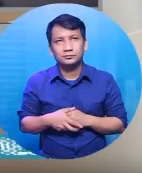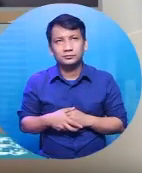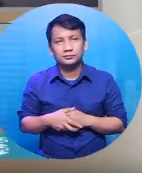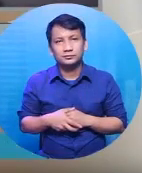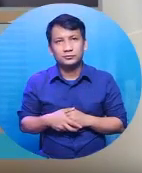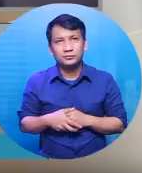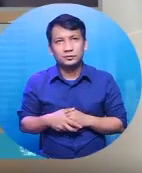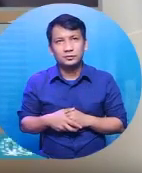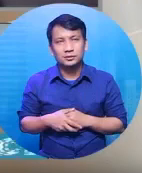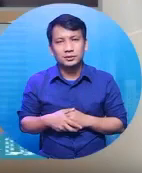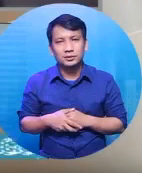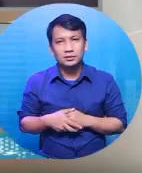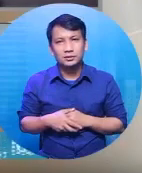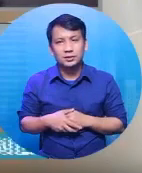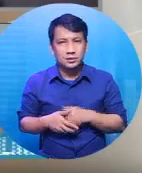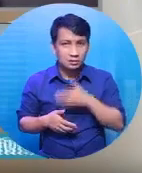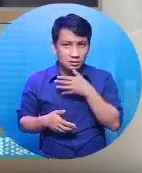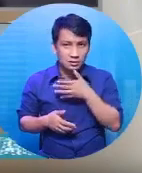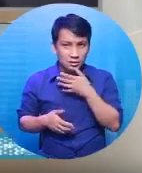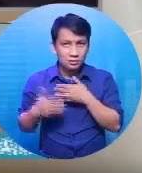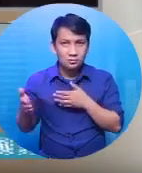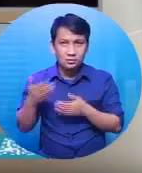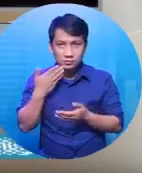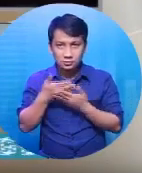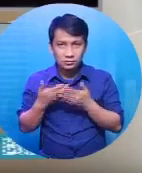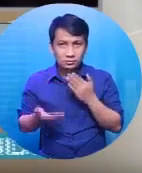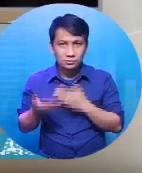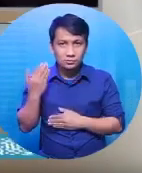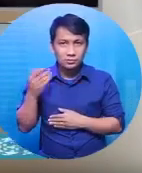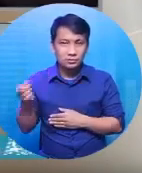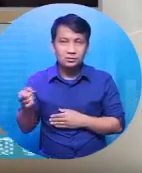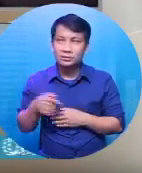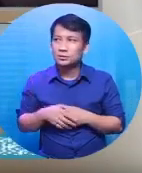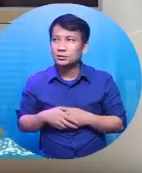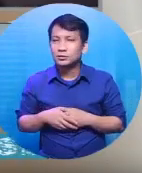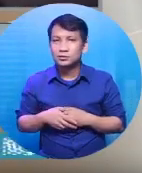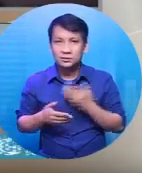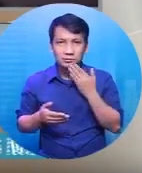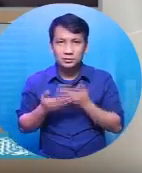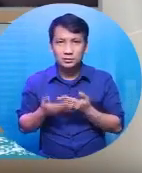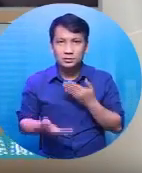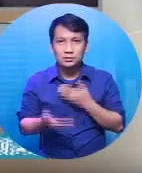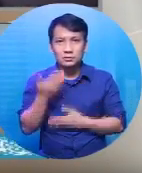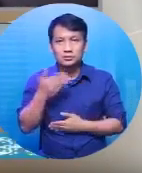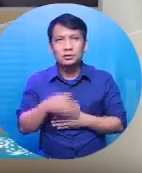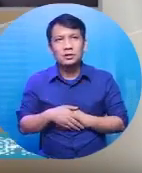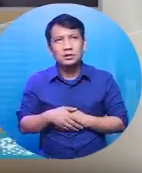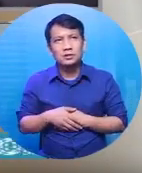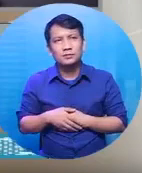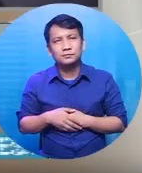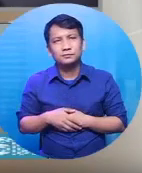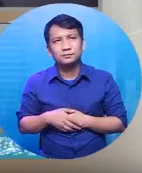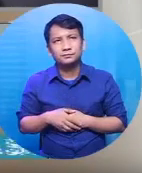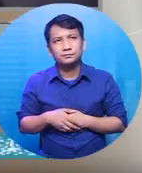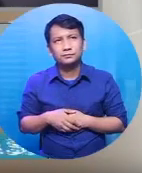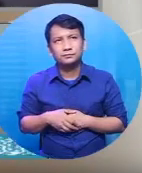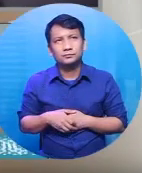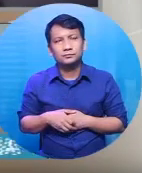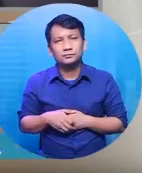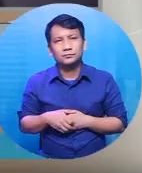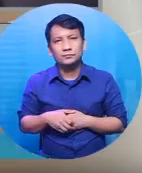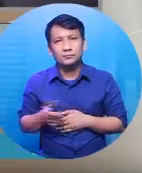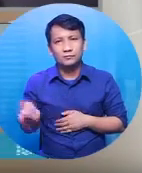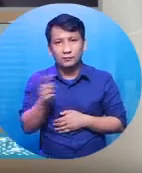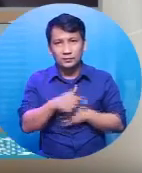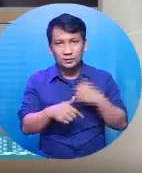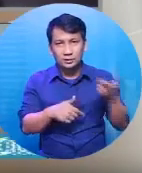Nay? Nay Lailani, magandang umaga po. Magandang umaga po, sir. Okay. So yung anak